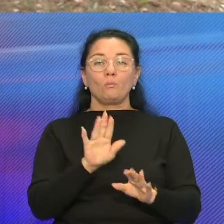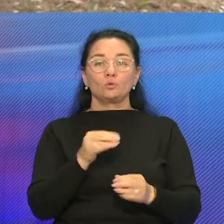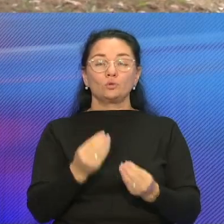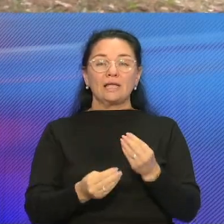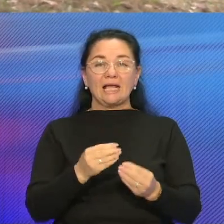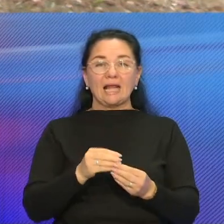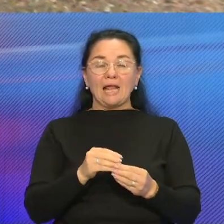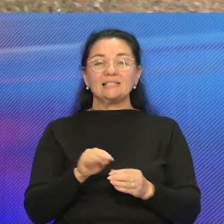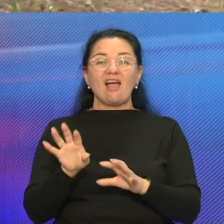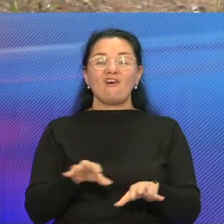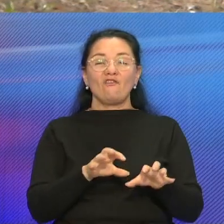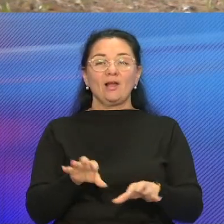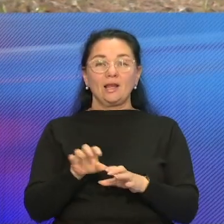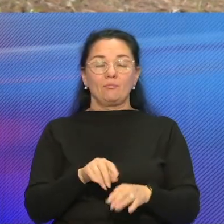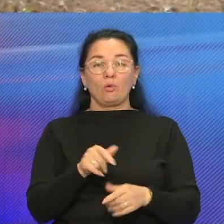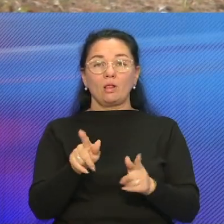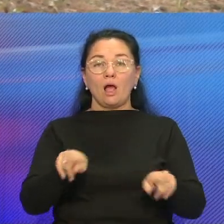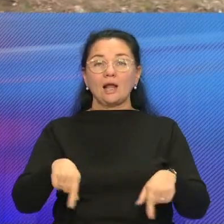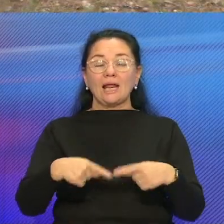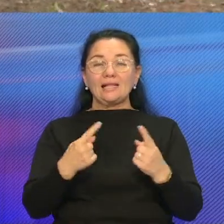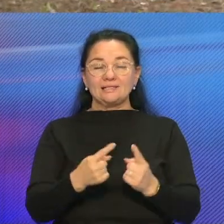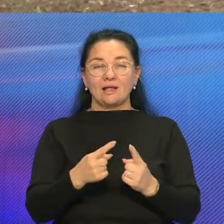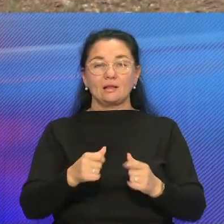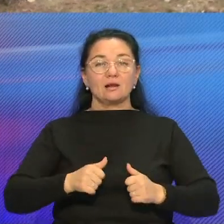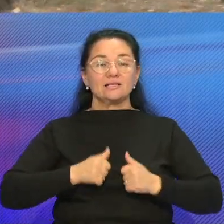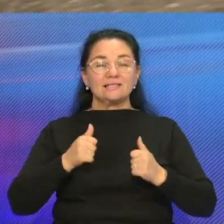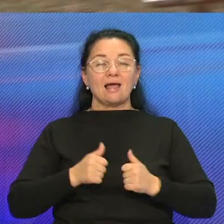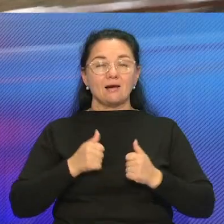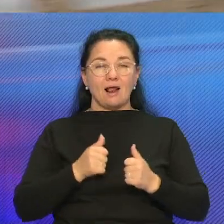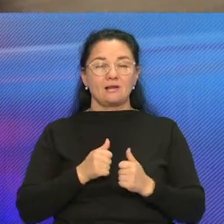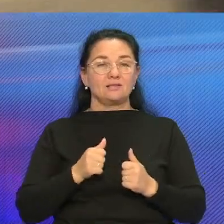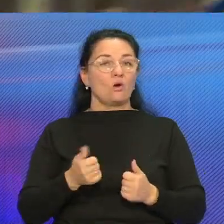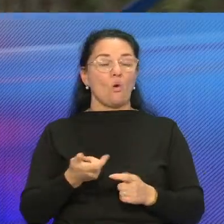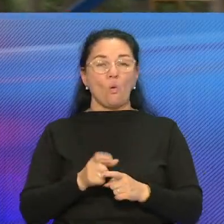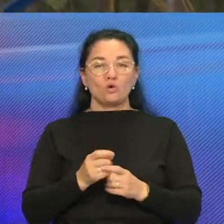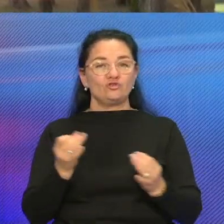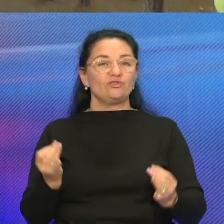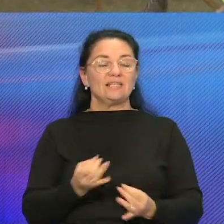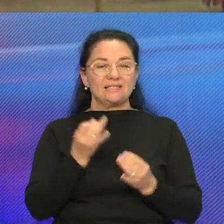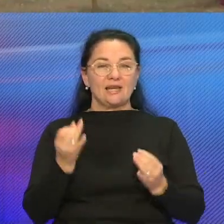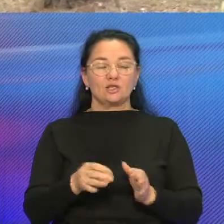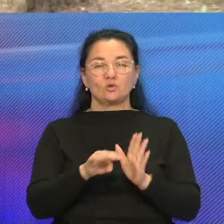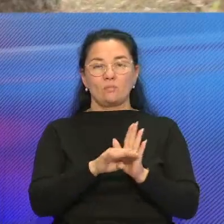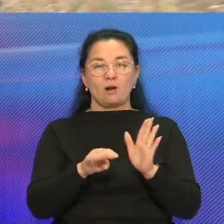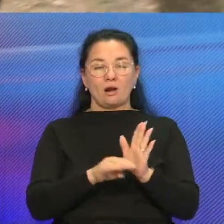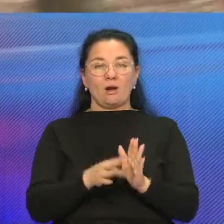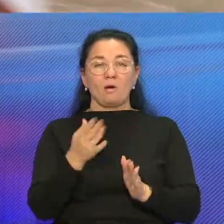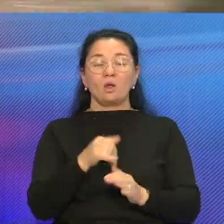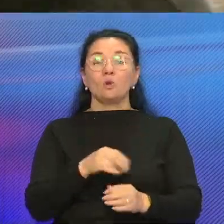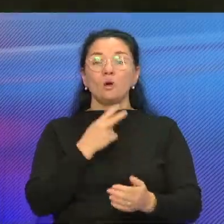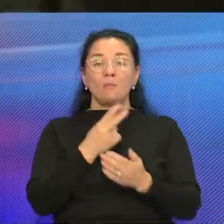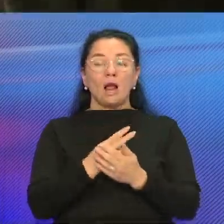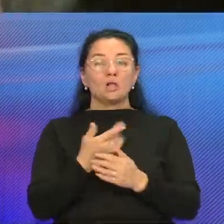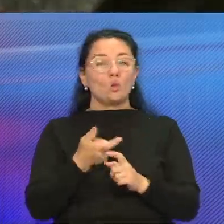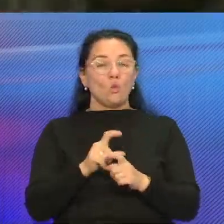Організаторы гульняў розказалі, що яны стараліся подріхтаваць насыщенну програму, яка ахапіла широкий конкурсний діапазон.